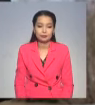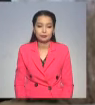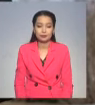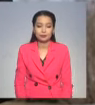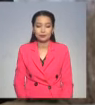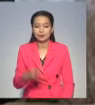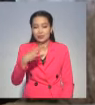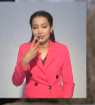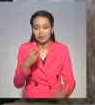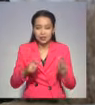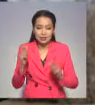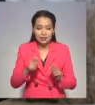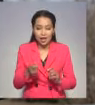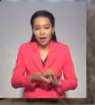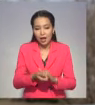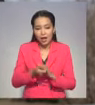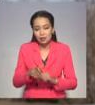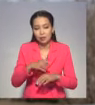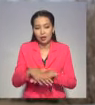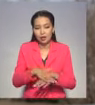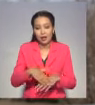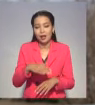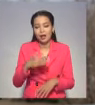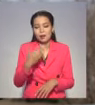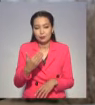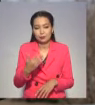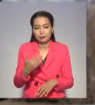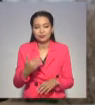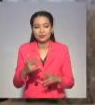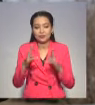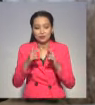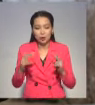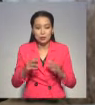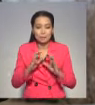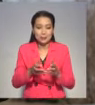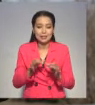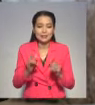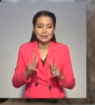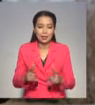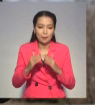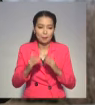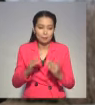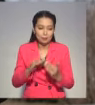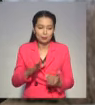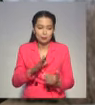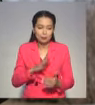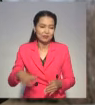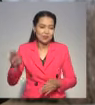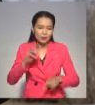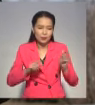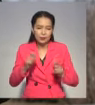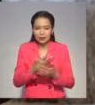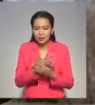32-я сессия Ассамблеи народа Казахстана символично прошла во Дворце мира и согласия. В столицу съехались делегаты со всех регионов